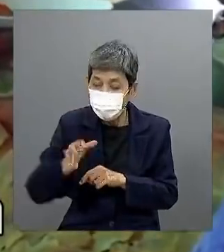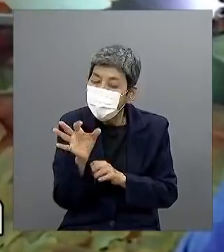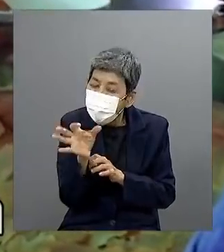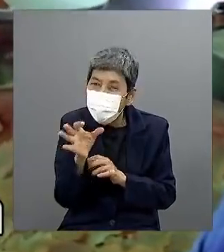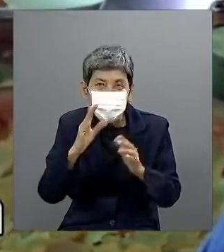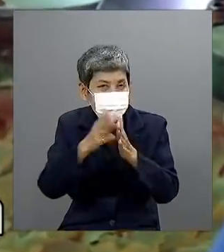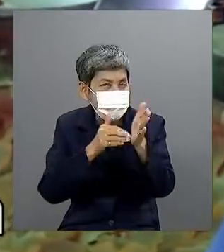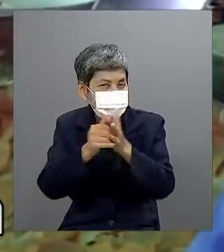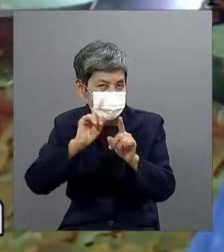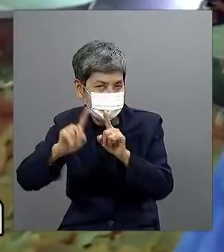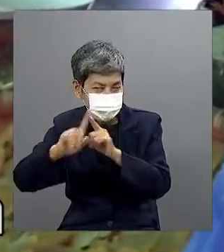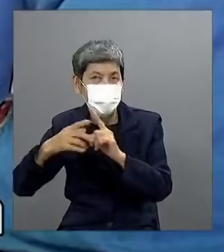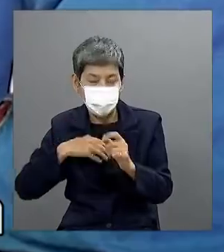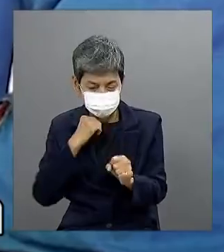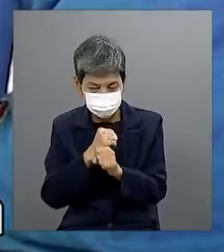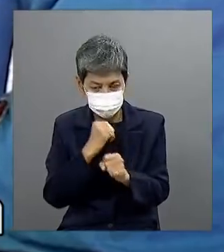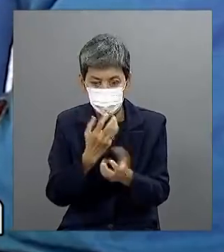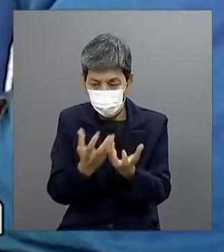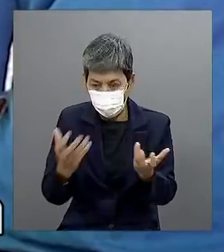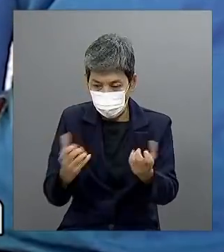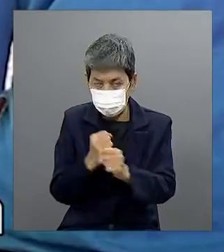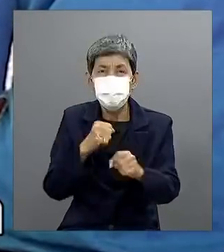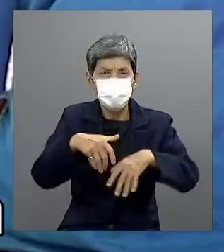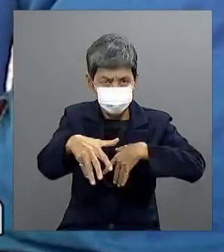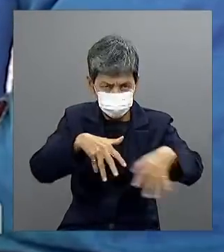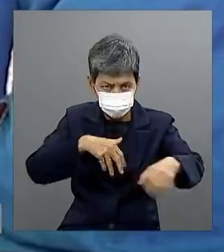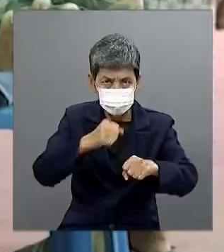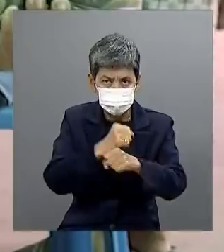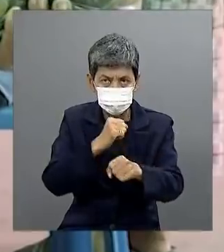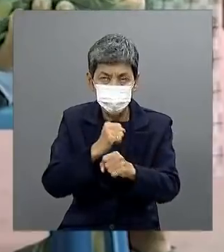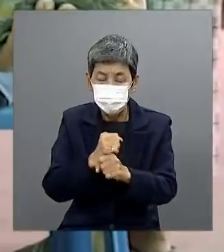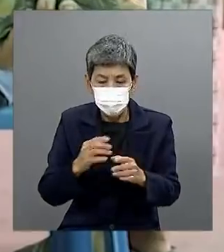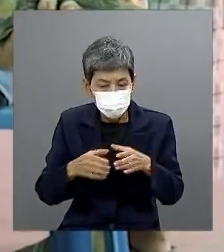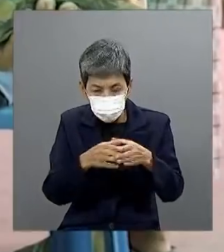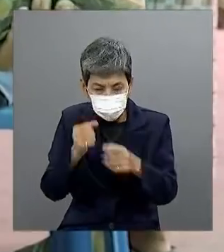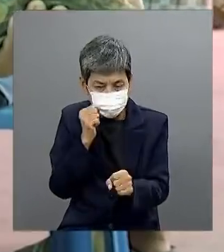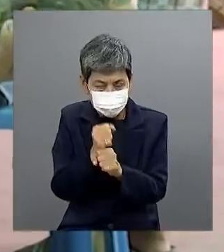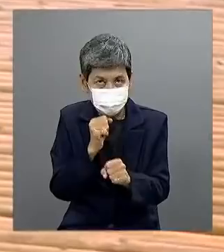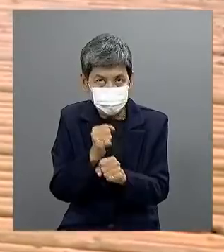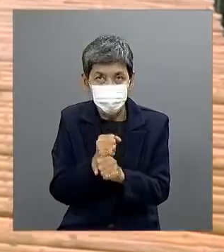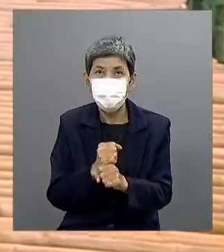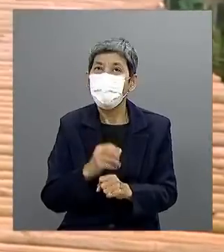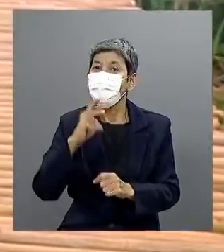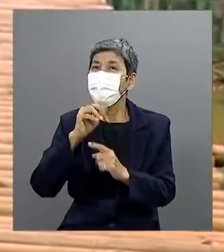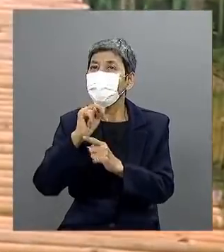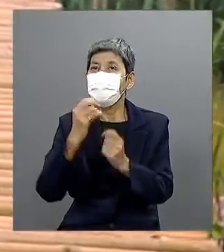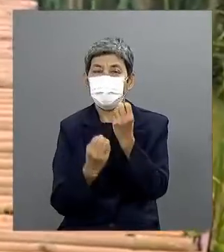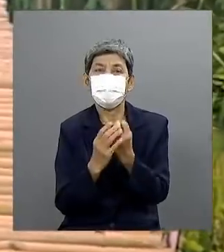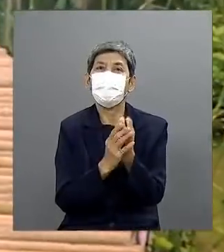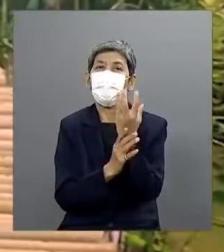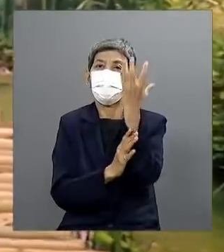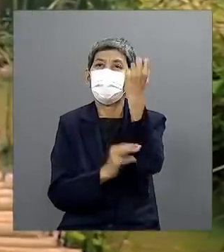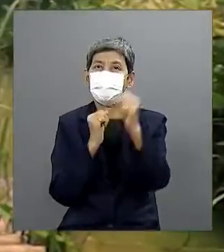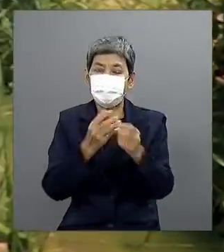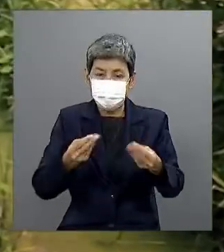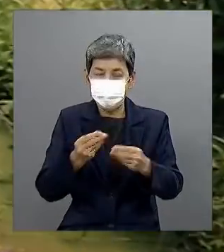ราก็ทำมาจากวัตถุดิบของชุมชนและชาวบ้านที่เราร่วมกันอยู่ค่ะมันนี่คือเราปลูกกันธรรมชาติปลูกในพื้นที่อินทรี